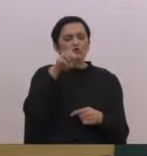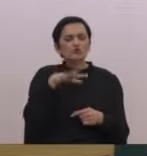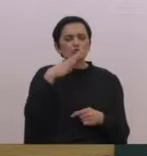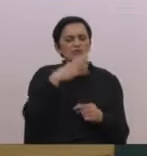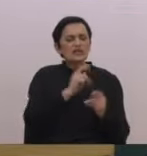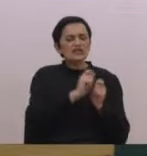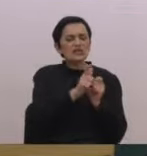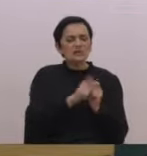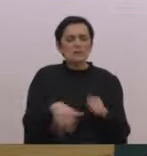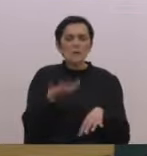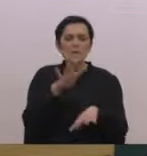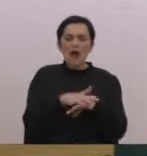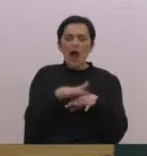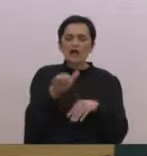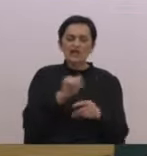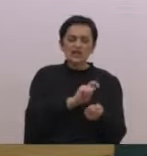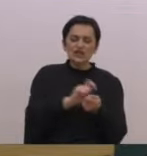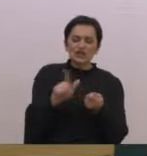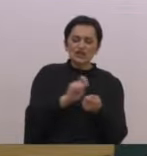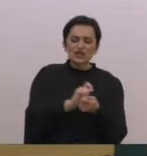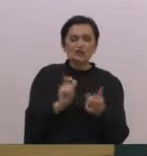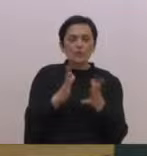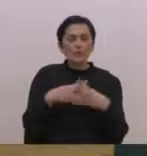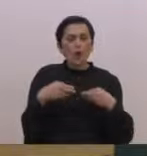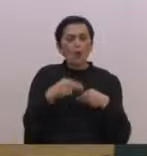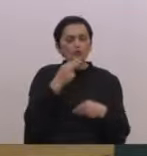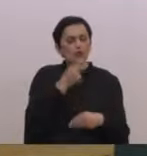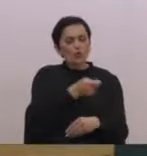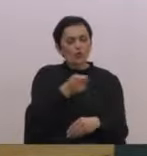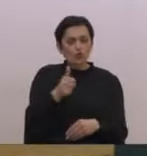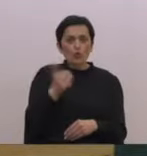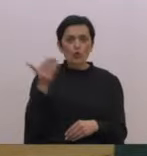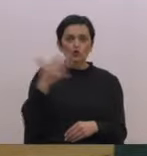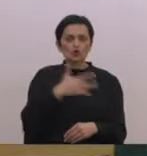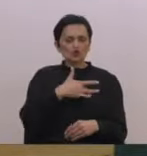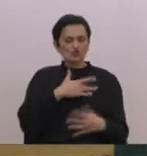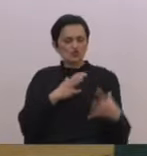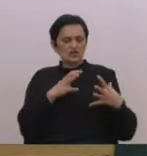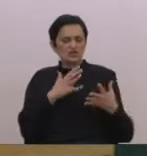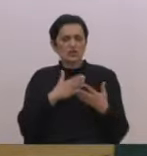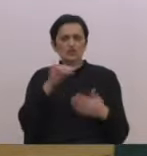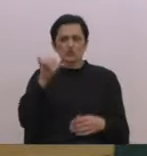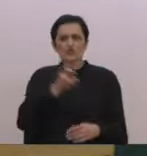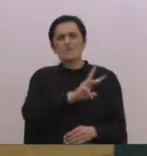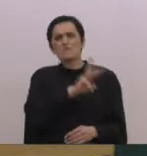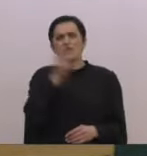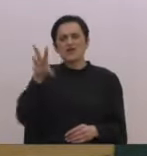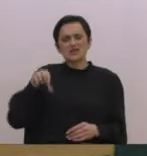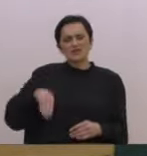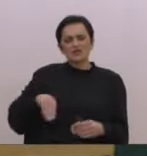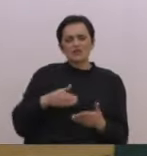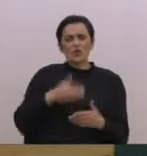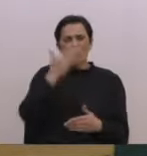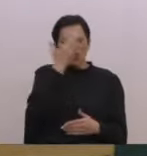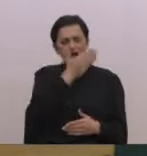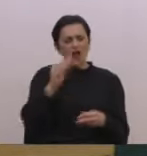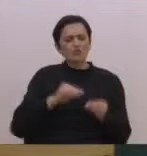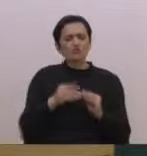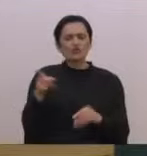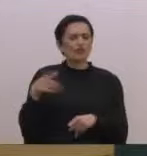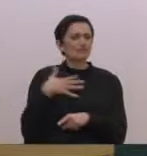იხდიან ბანკის სესხებს როგორ ინახავენ ოჯახებს ო თქვენ დიდ გულზე ხართ ბევრი მილიონი გაქვთ რაში გენაღლებათ ხალხის პრობლემა